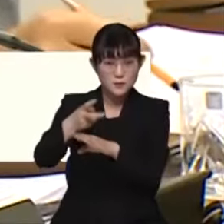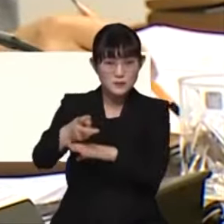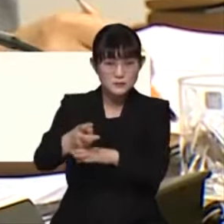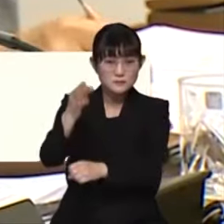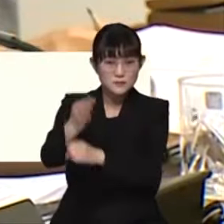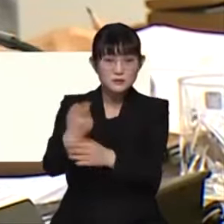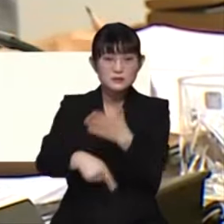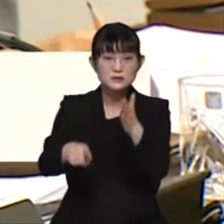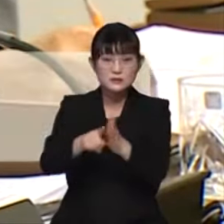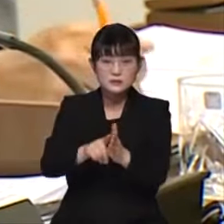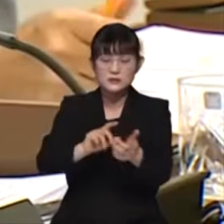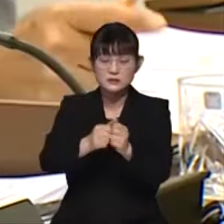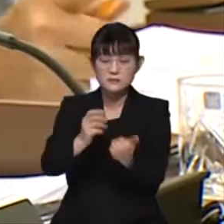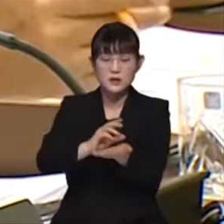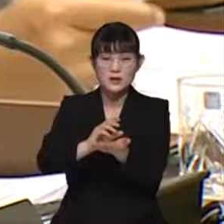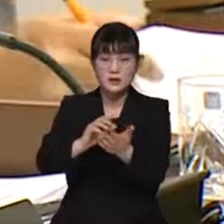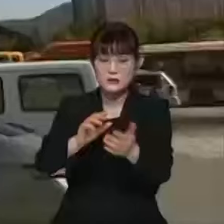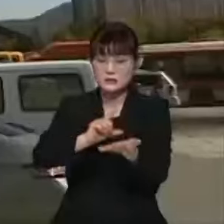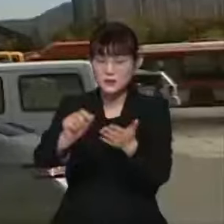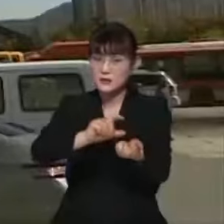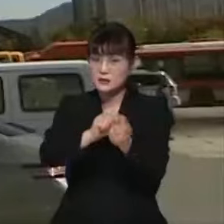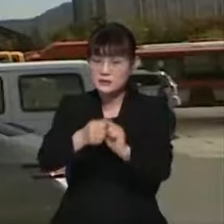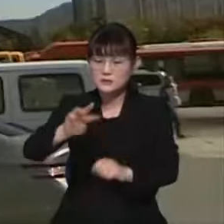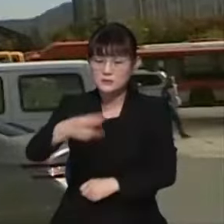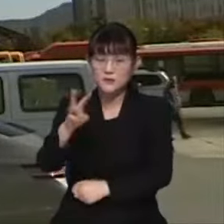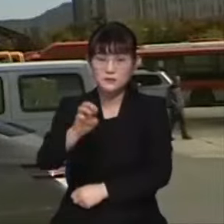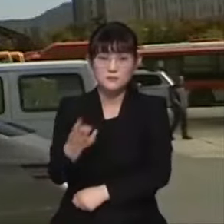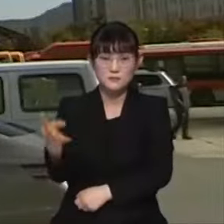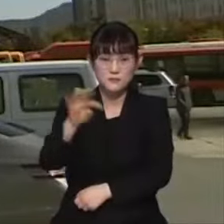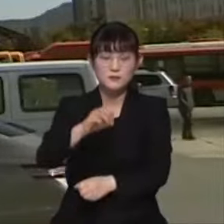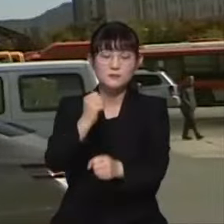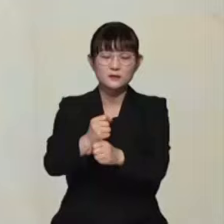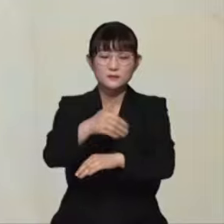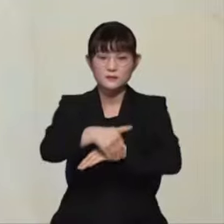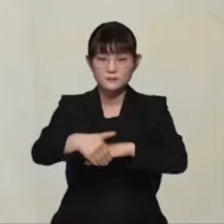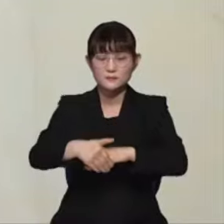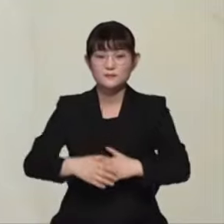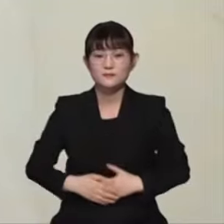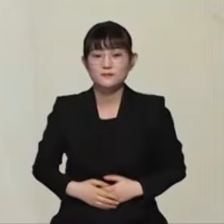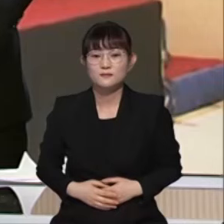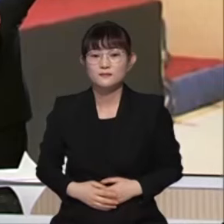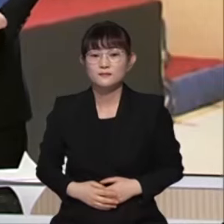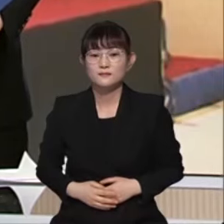위한 지방채 330억 원 발행 절차를 진행할 예정입니다.